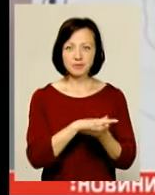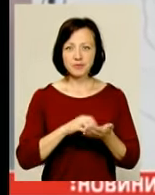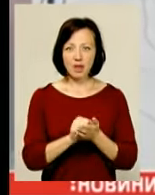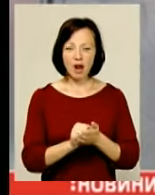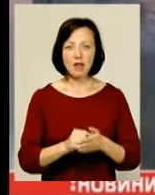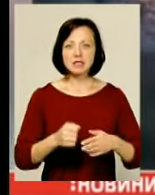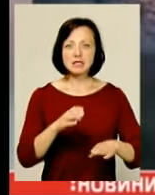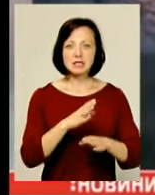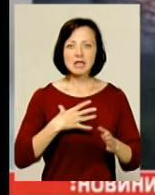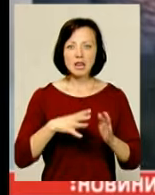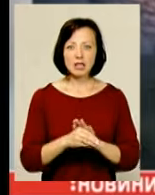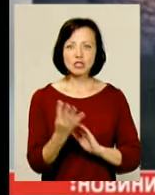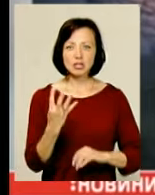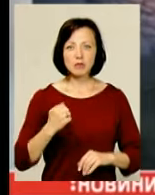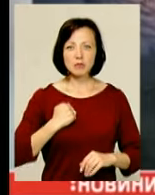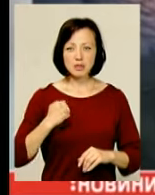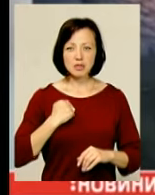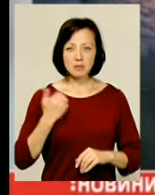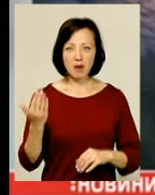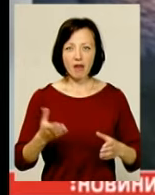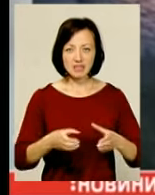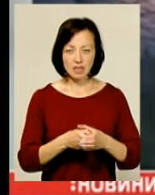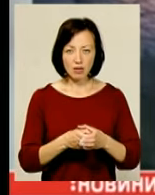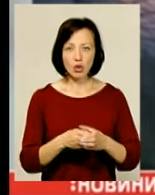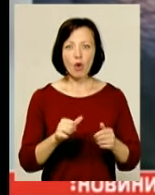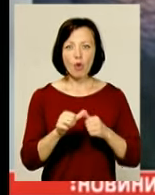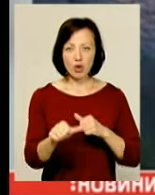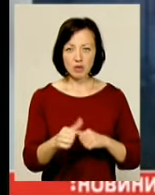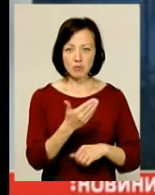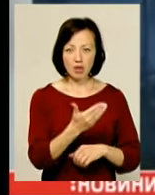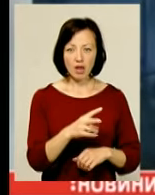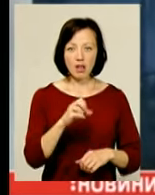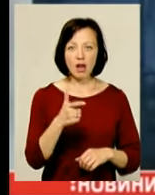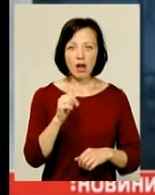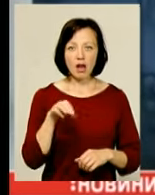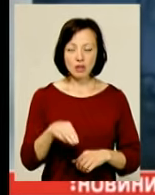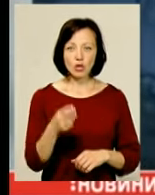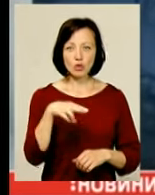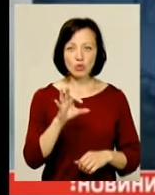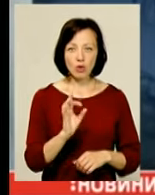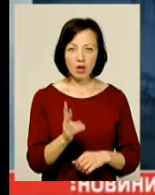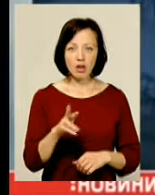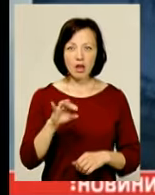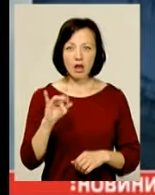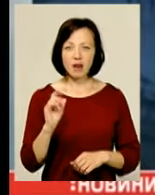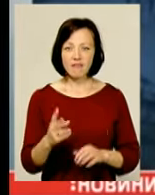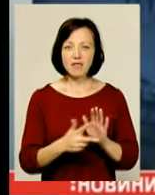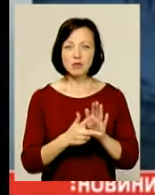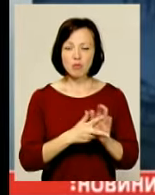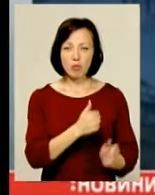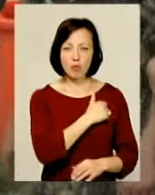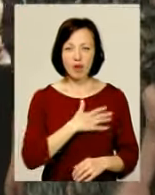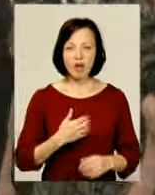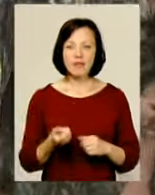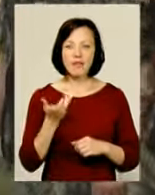Під уламками загинуло четверо бійців ДУК «Правий сектор». Окрім Гуцула – Легат, Док та Ярик. Вісьмох військових поранено. Сьогодні